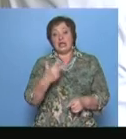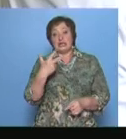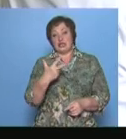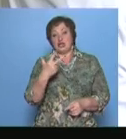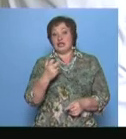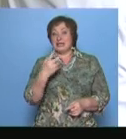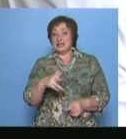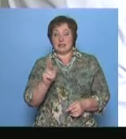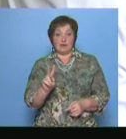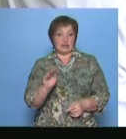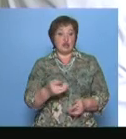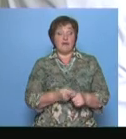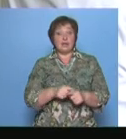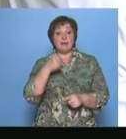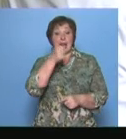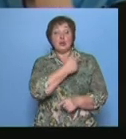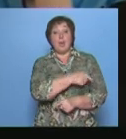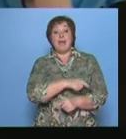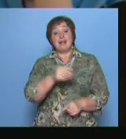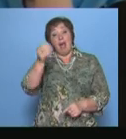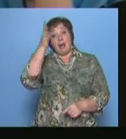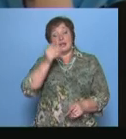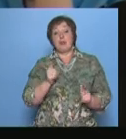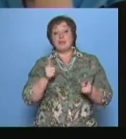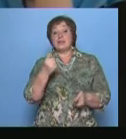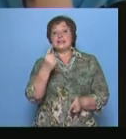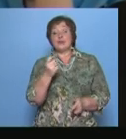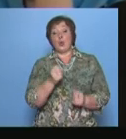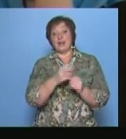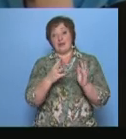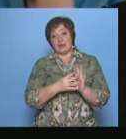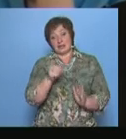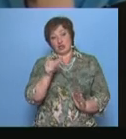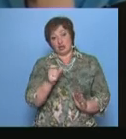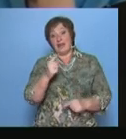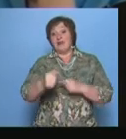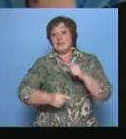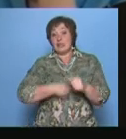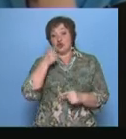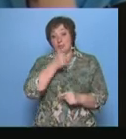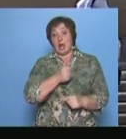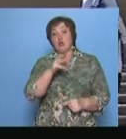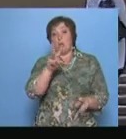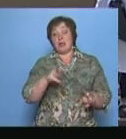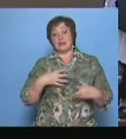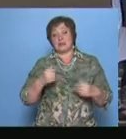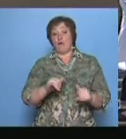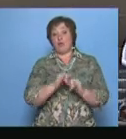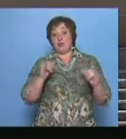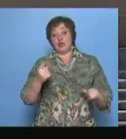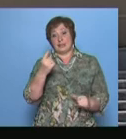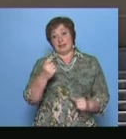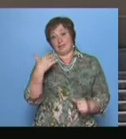этом году по целевому набору в медакадемию поступило 119 человек. В следующем Минздрав собирается увеличить эту цифру до